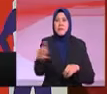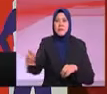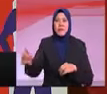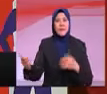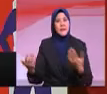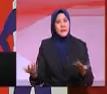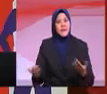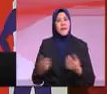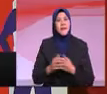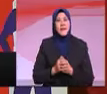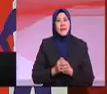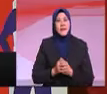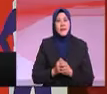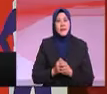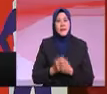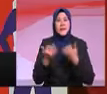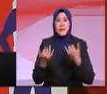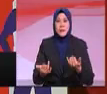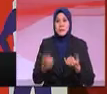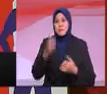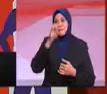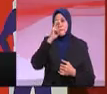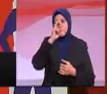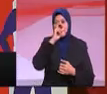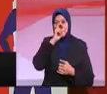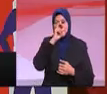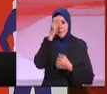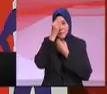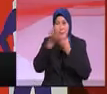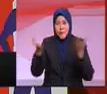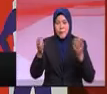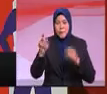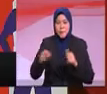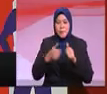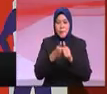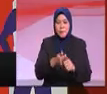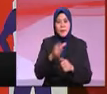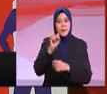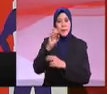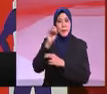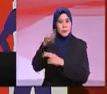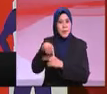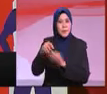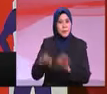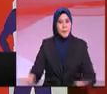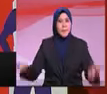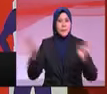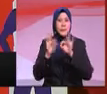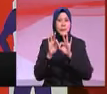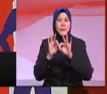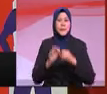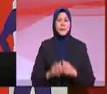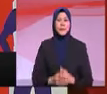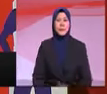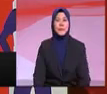kita hendak tegaskan kat sini ialah patuh kepada SOP. Ini yang penting.